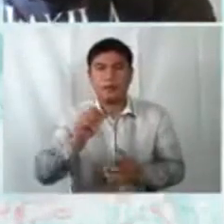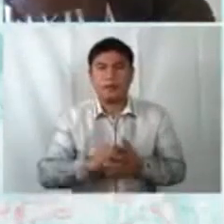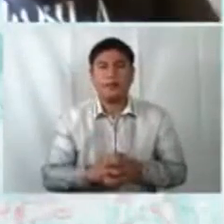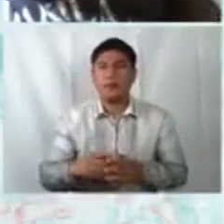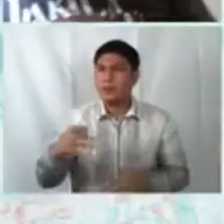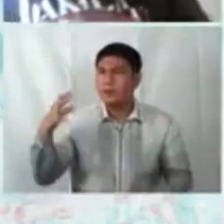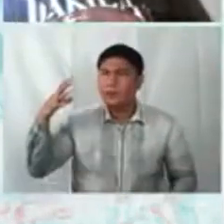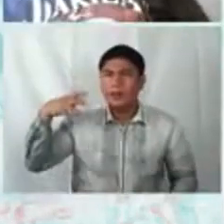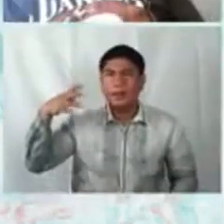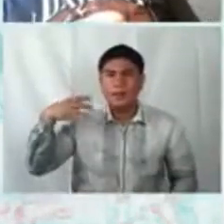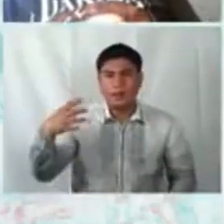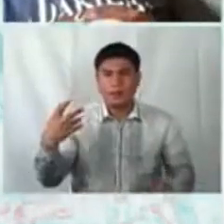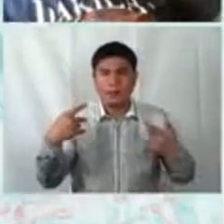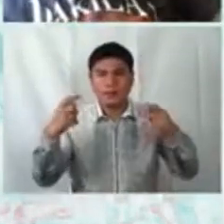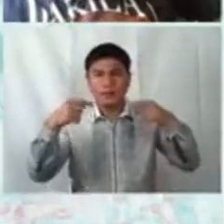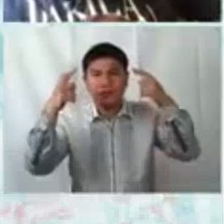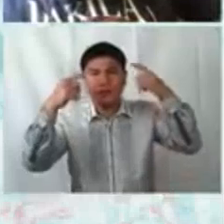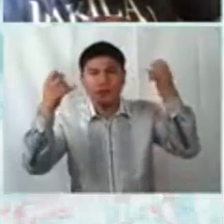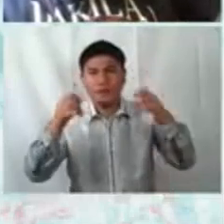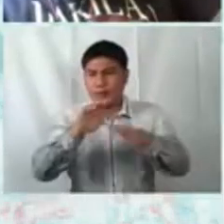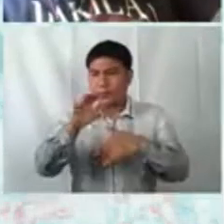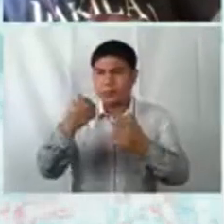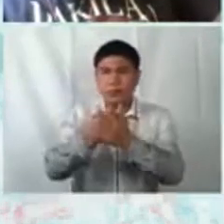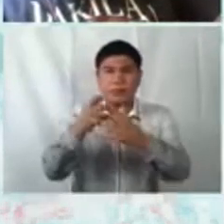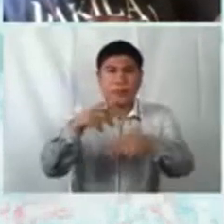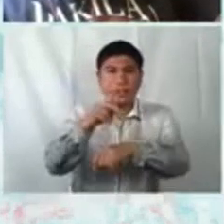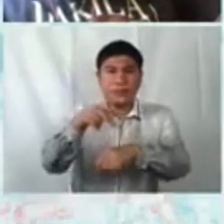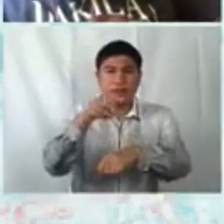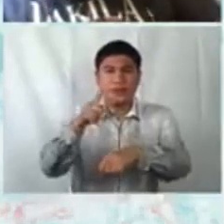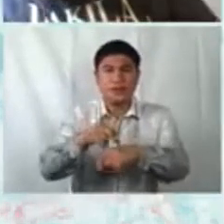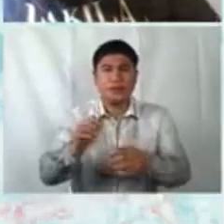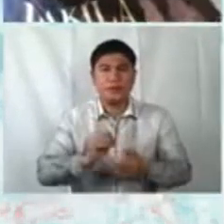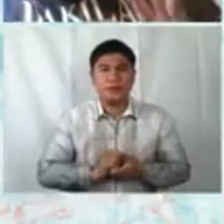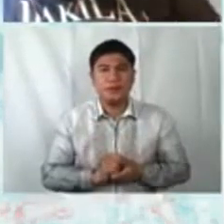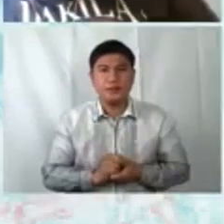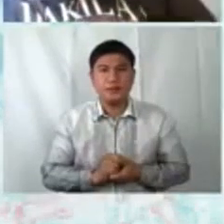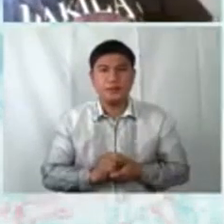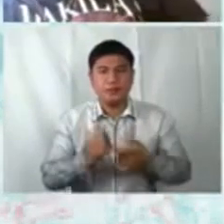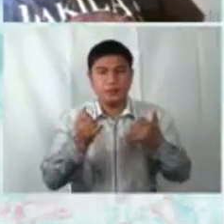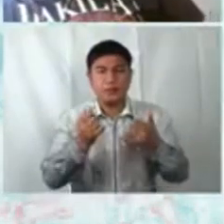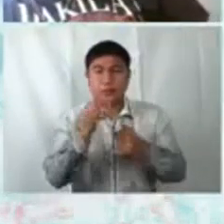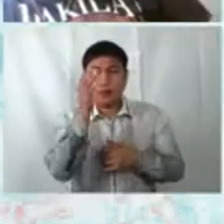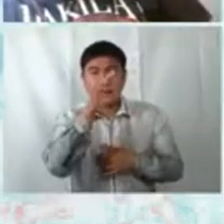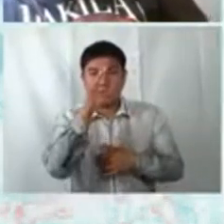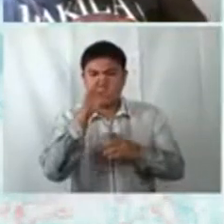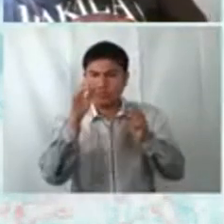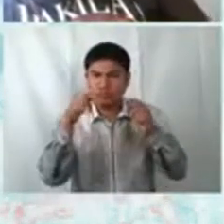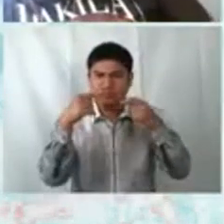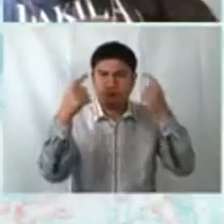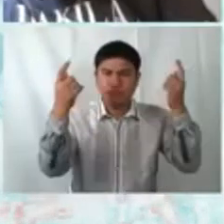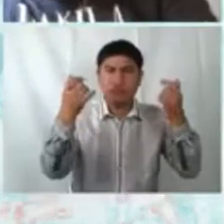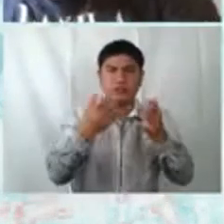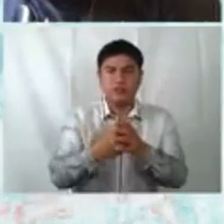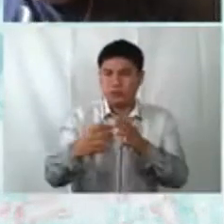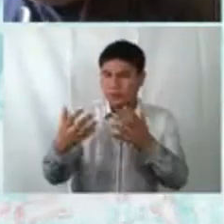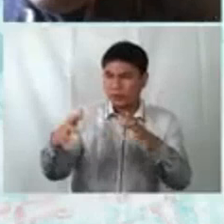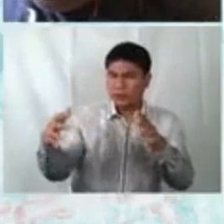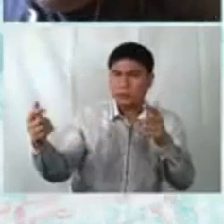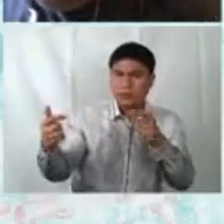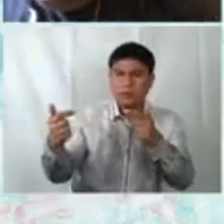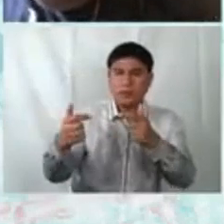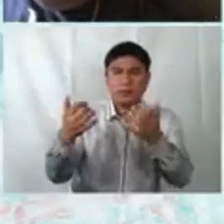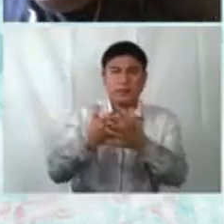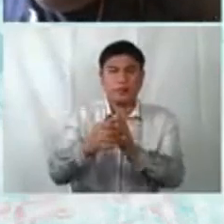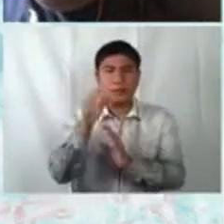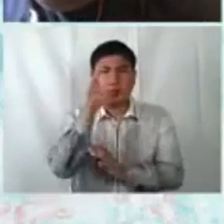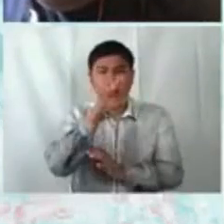dahil nagtatagumpay na nga sa buong Pilipinas. No? Actually, sa Cebu, nagtagumpay na, lumaban na yung mga, sa Cebu, lumaban